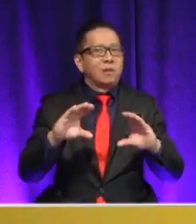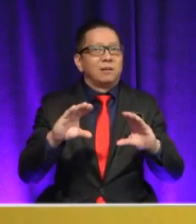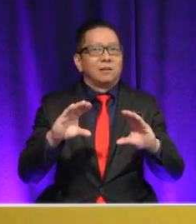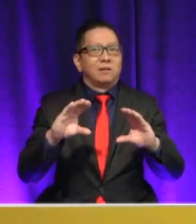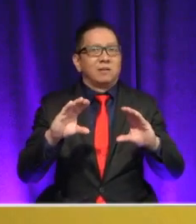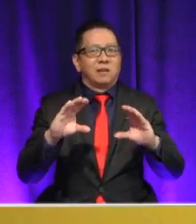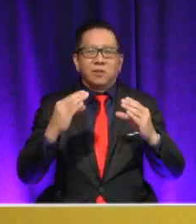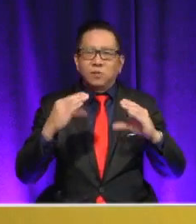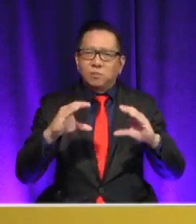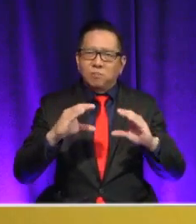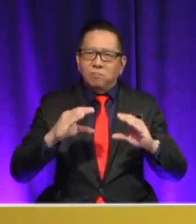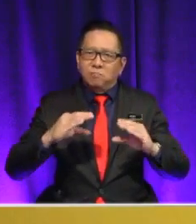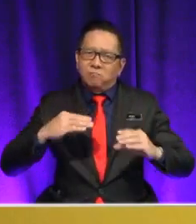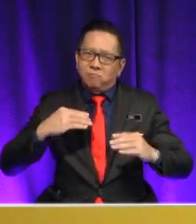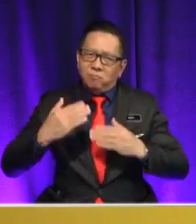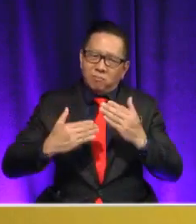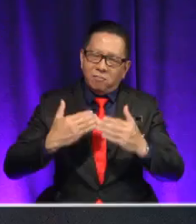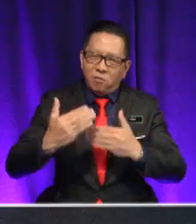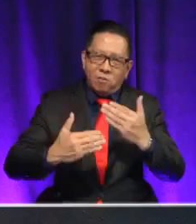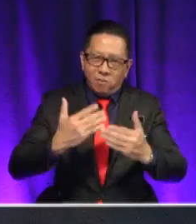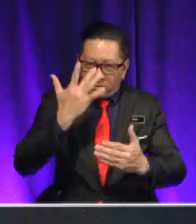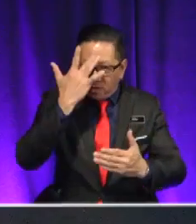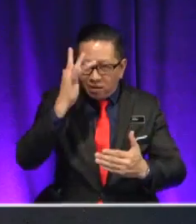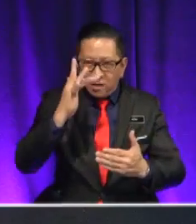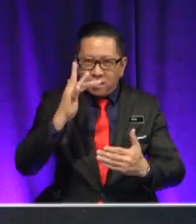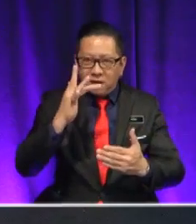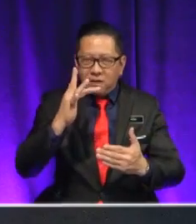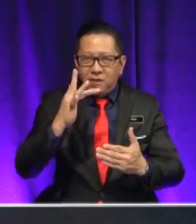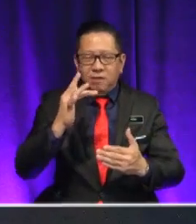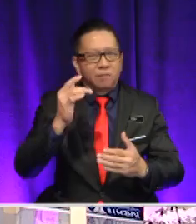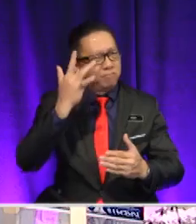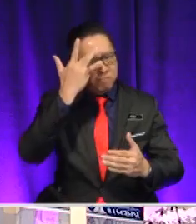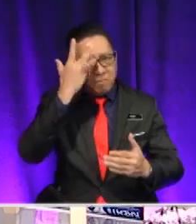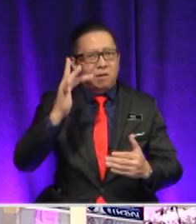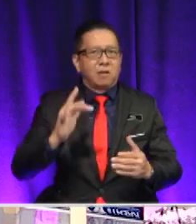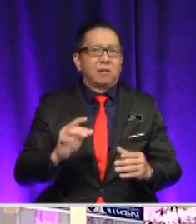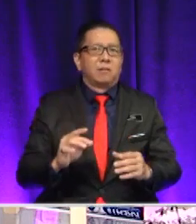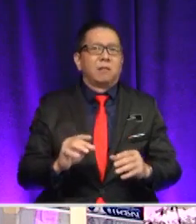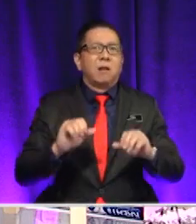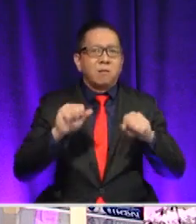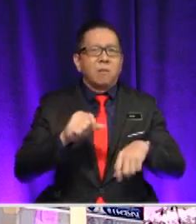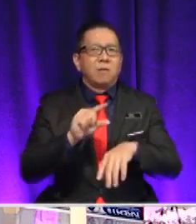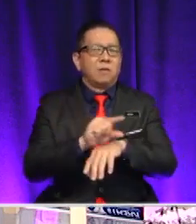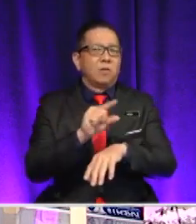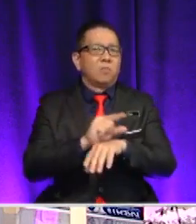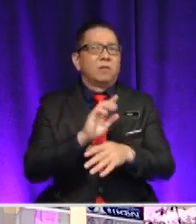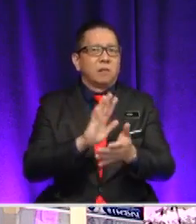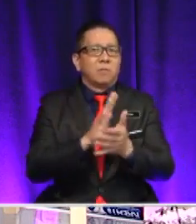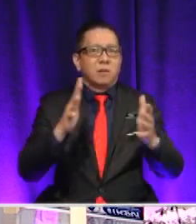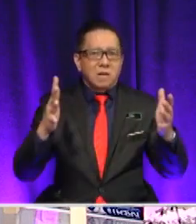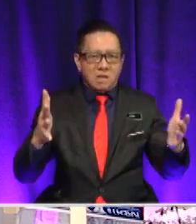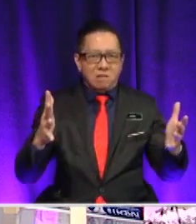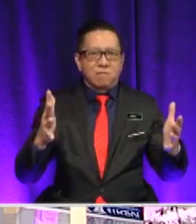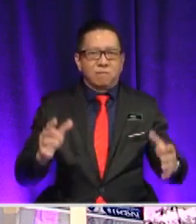semakin main semakin explorasi berbagai jenis kertas dan meja yang berbagai Oke